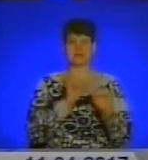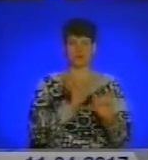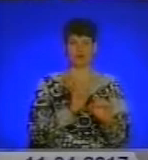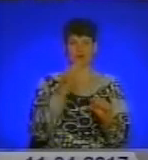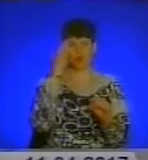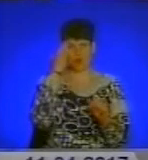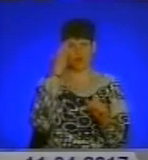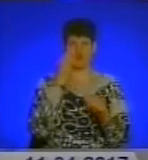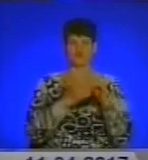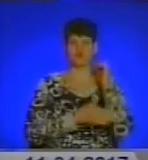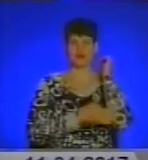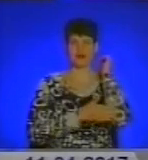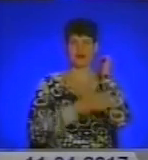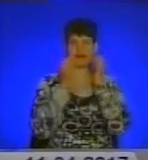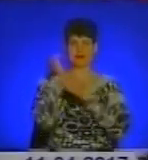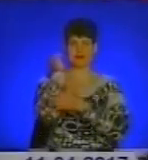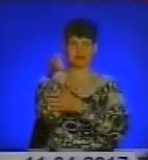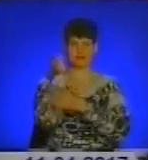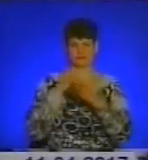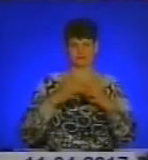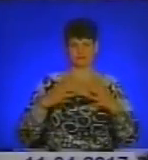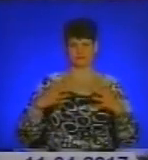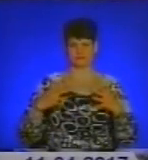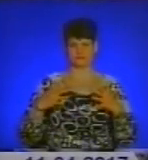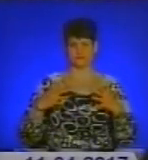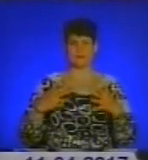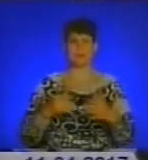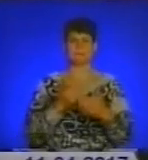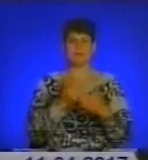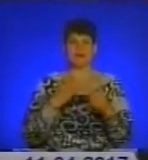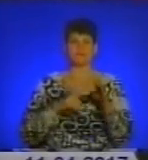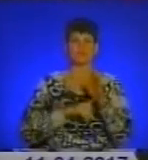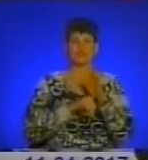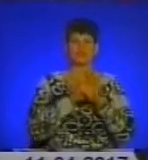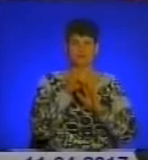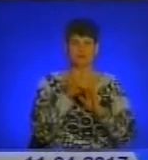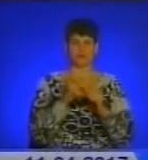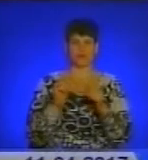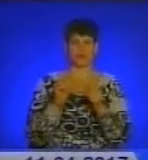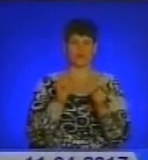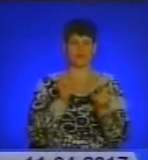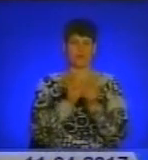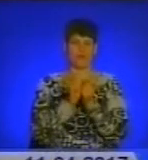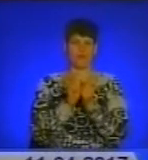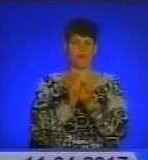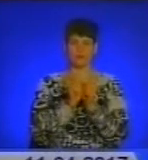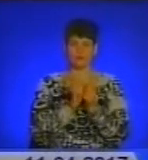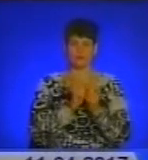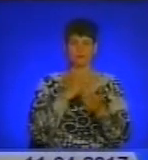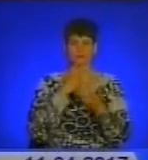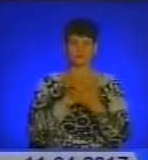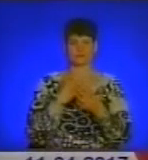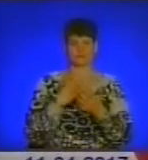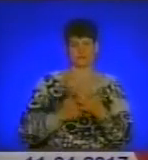головою і решта. Перед початком боїв юні спортсмени похизувалися своїми досягненнями у попередніх